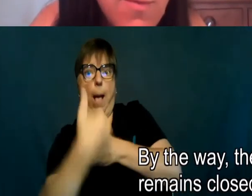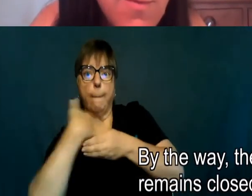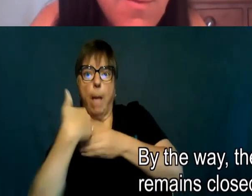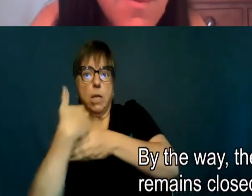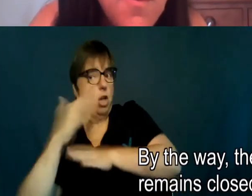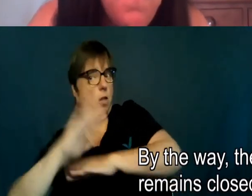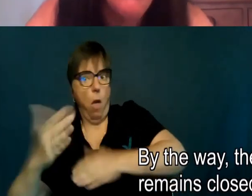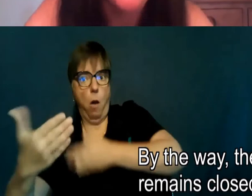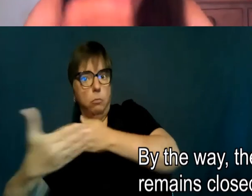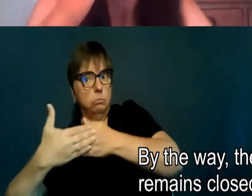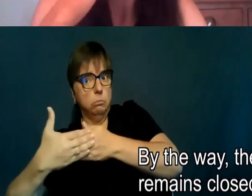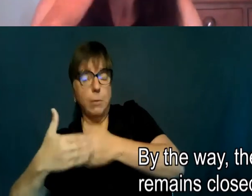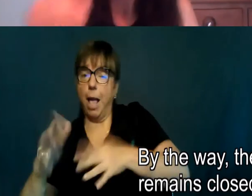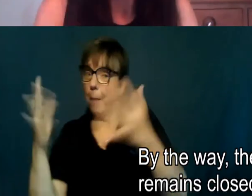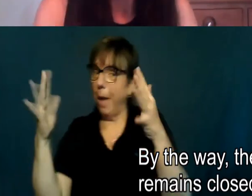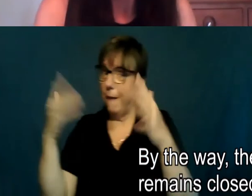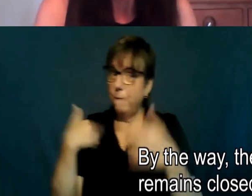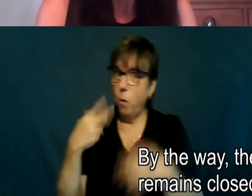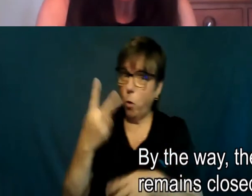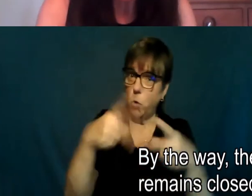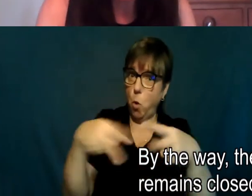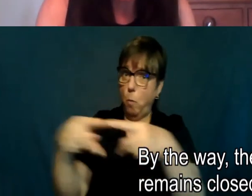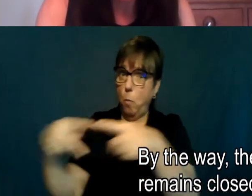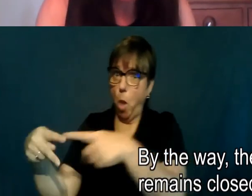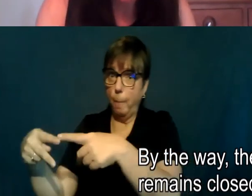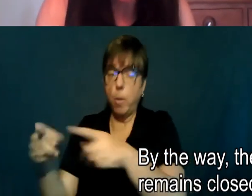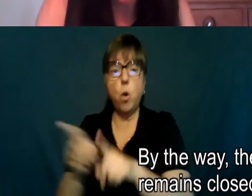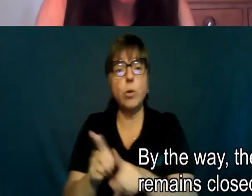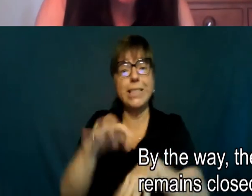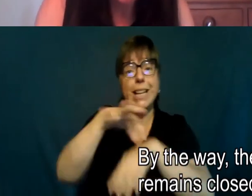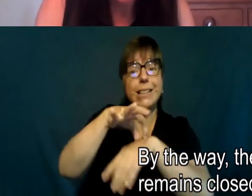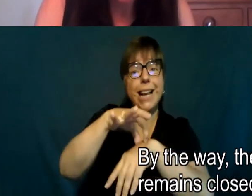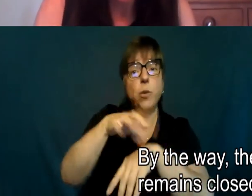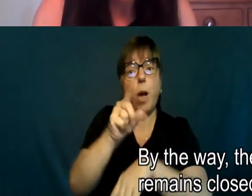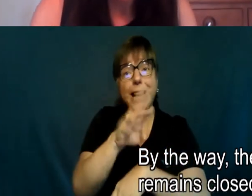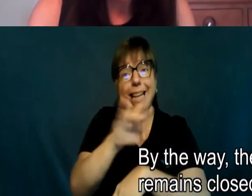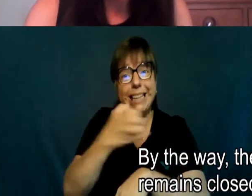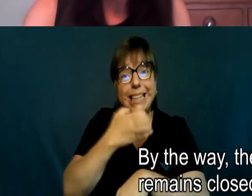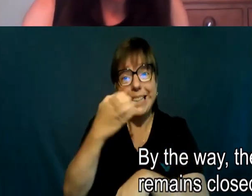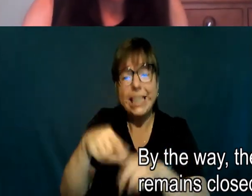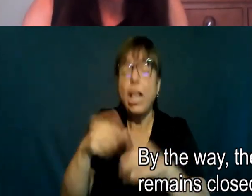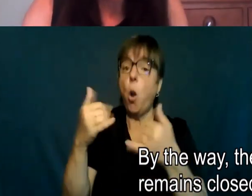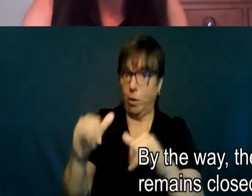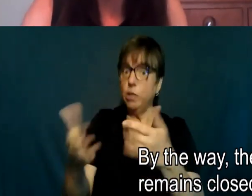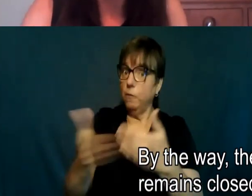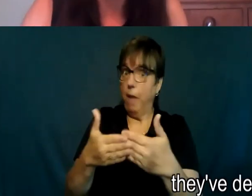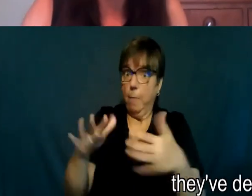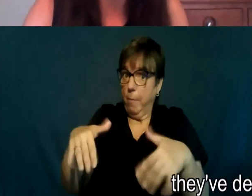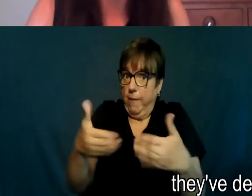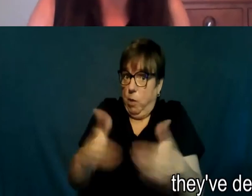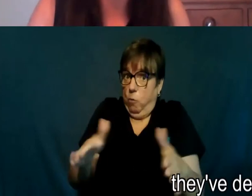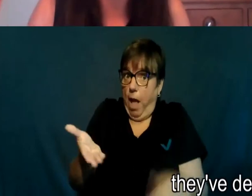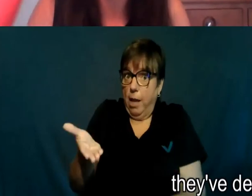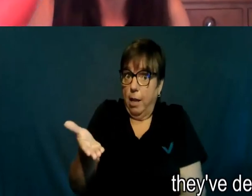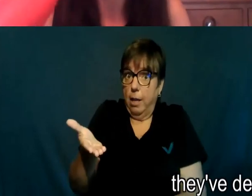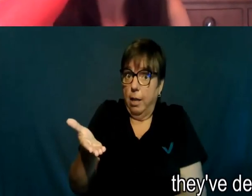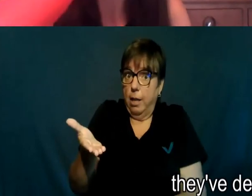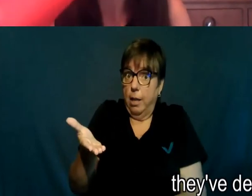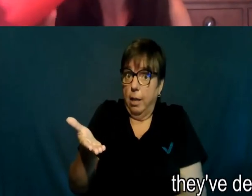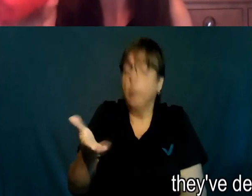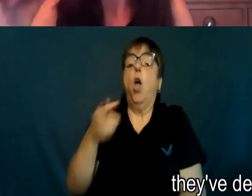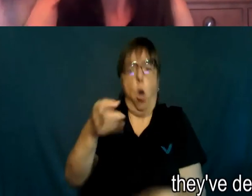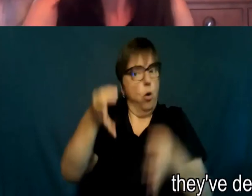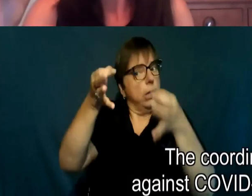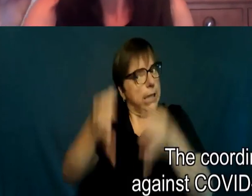peuples. D'ailleurs, le territoire Cris continue d'être fermé au moment où on se parle. Ils ont pris cette